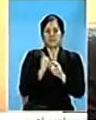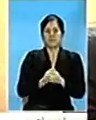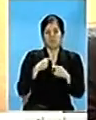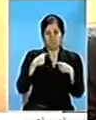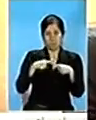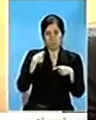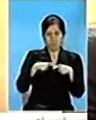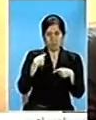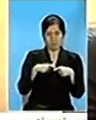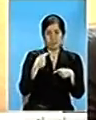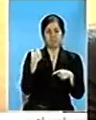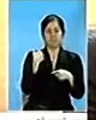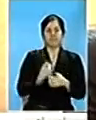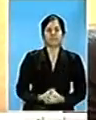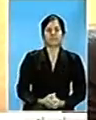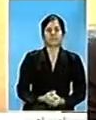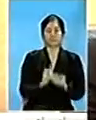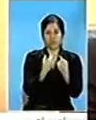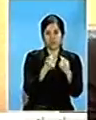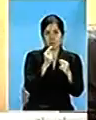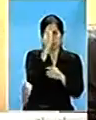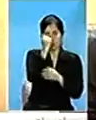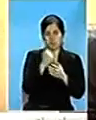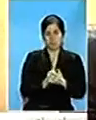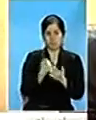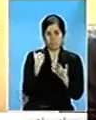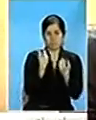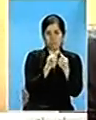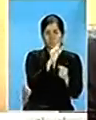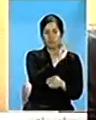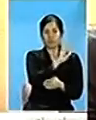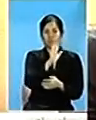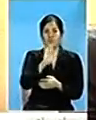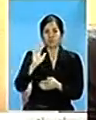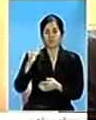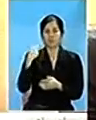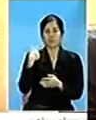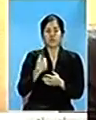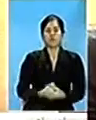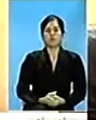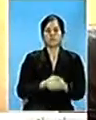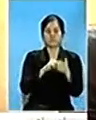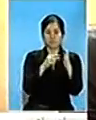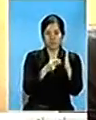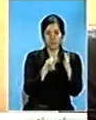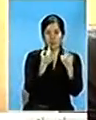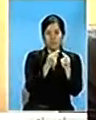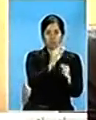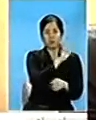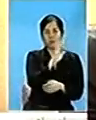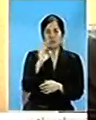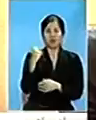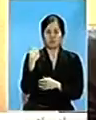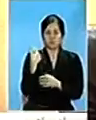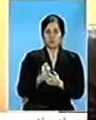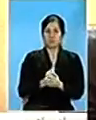ายแต่ขณะเดียวกันเนื่องจากมีความหลากหลายความหลากหลายก็เป็นจุด